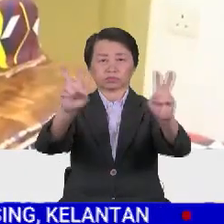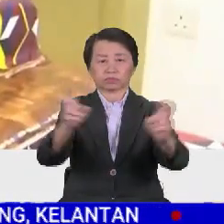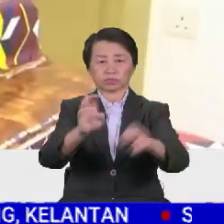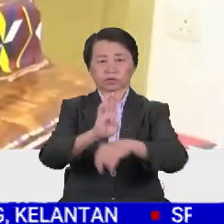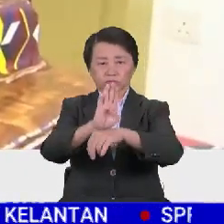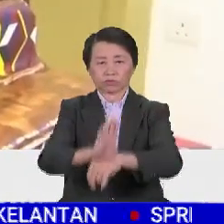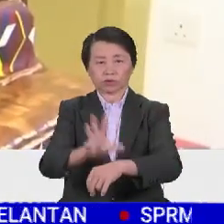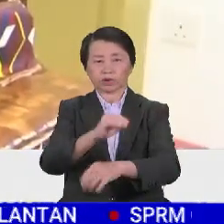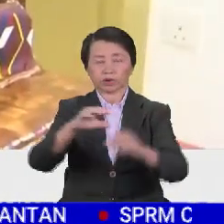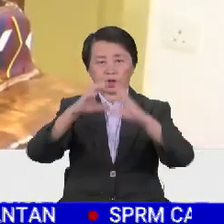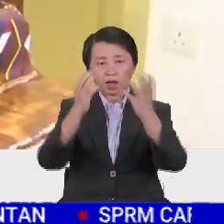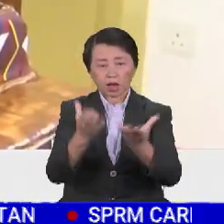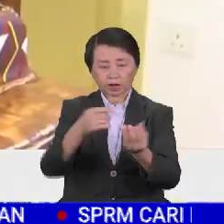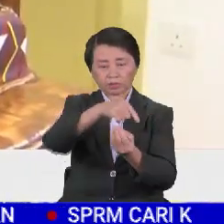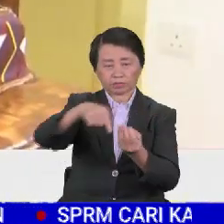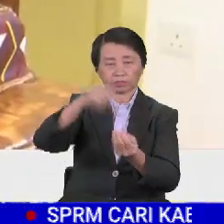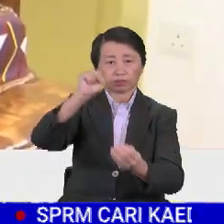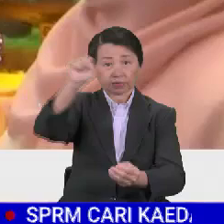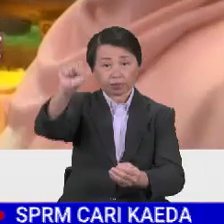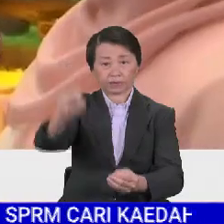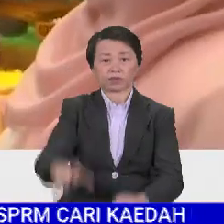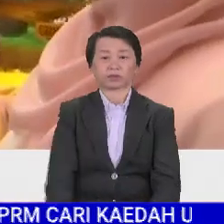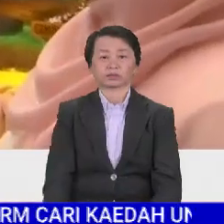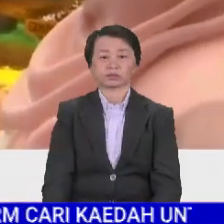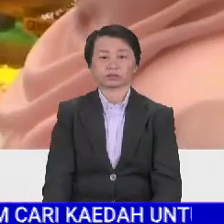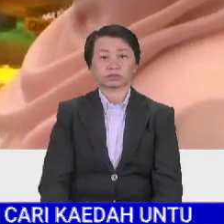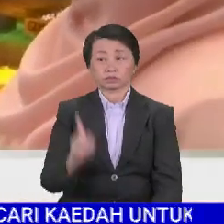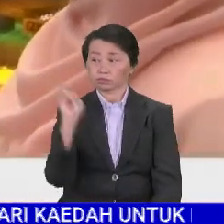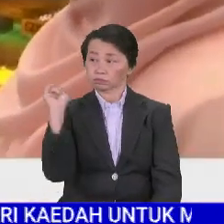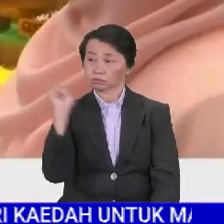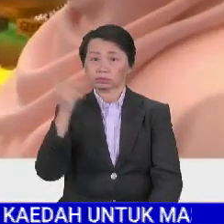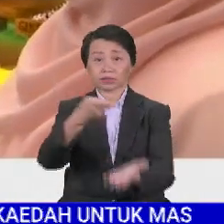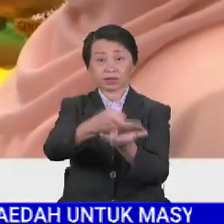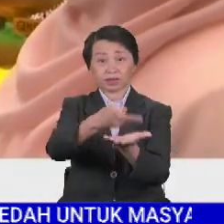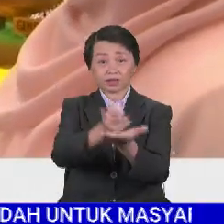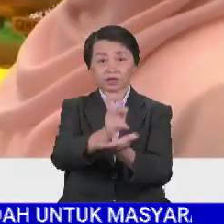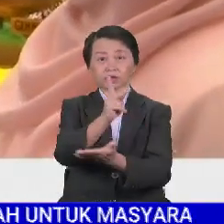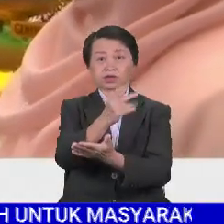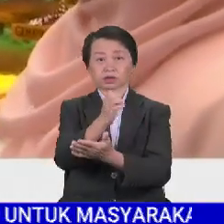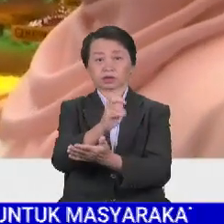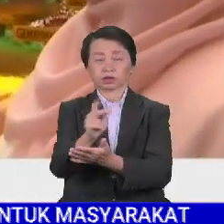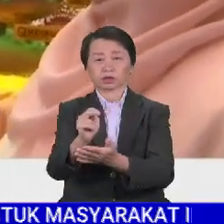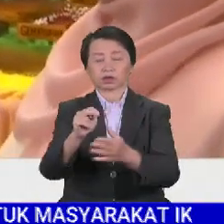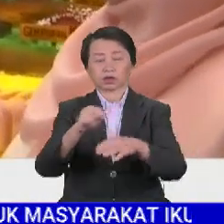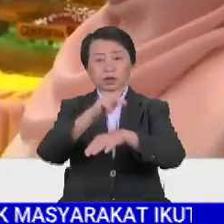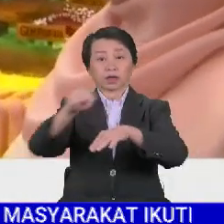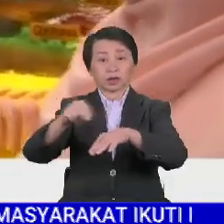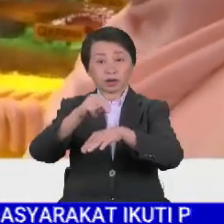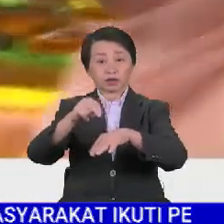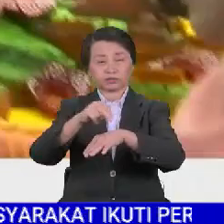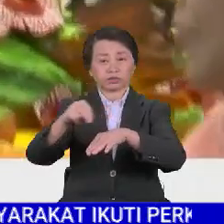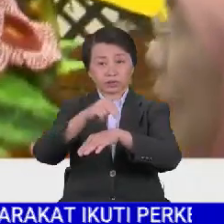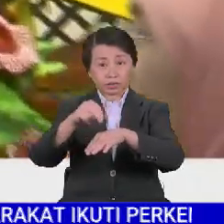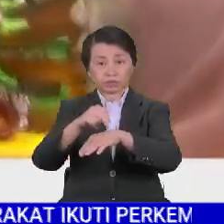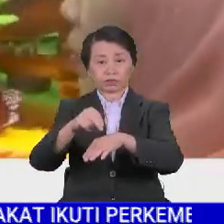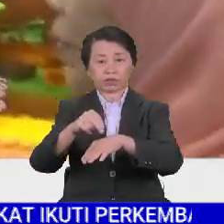budaya dan alam semula jadi Sabah. Kek ini bertemakan culture and nature, iaitu di mana kita